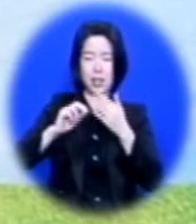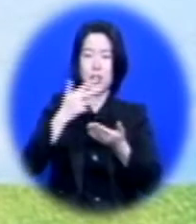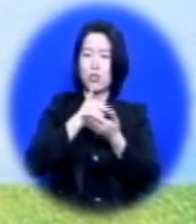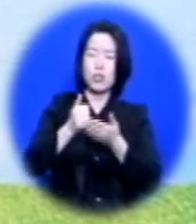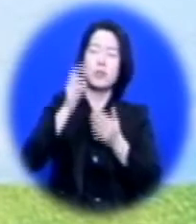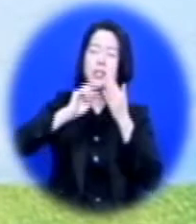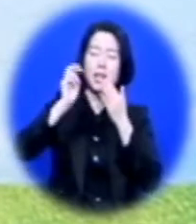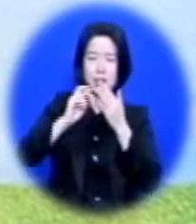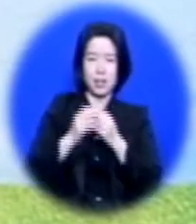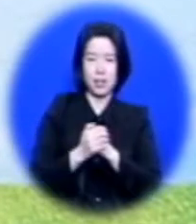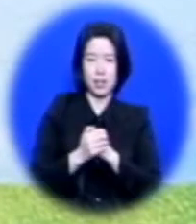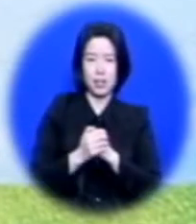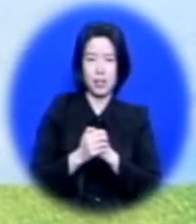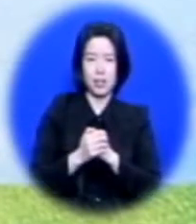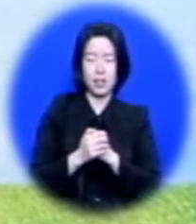찬양해요